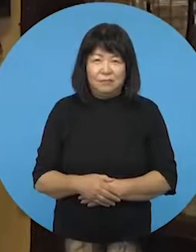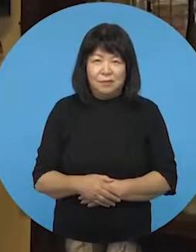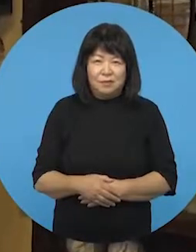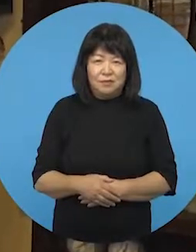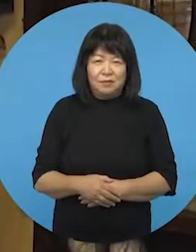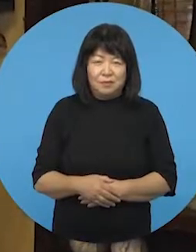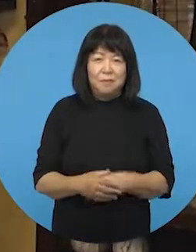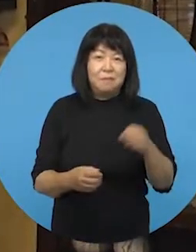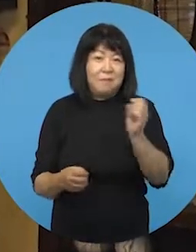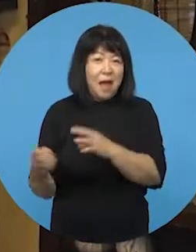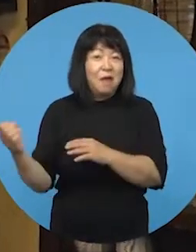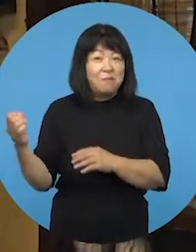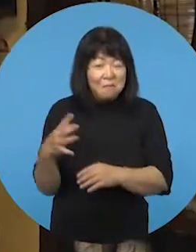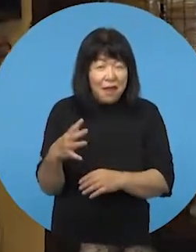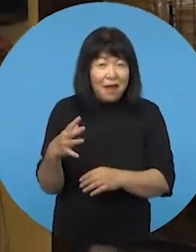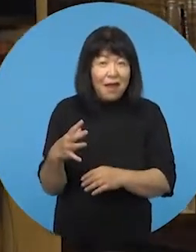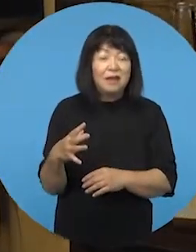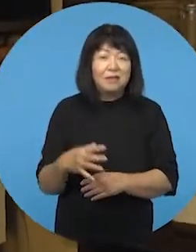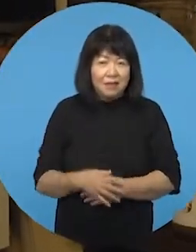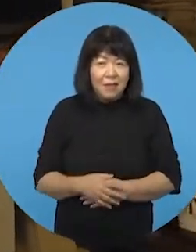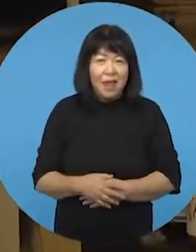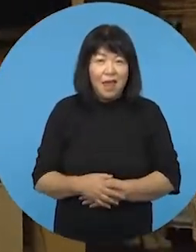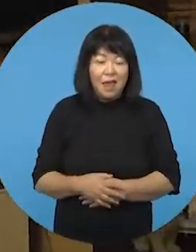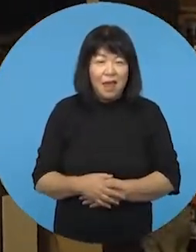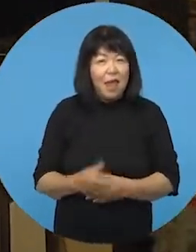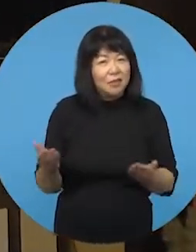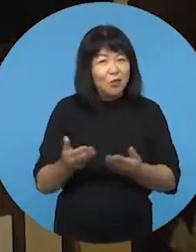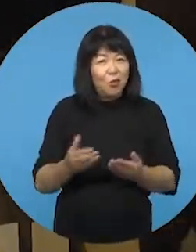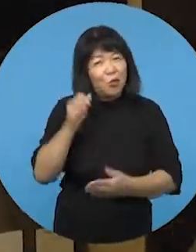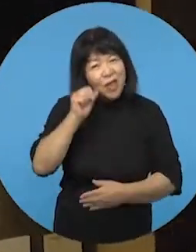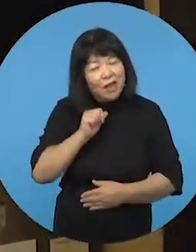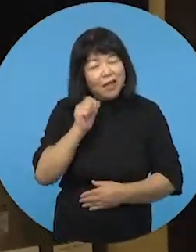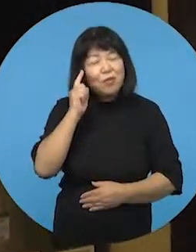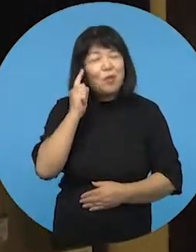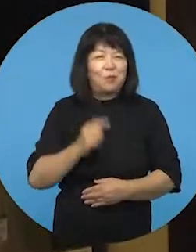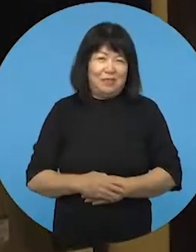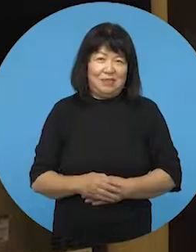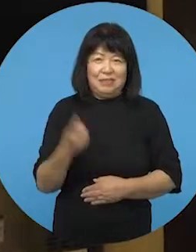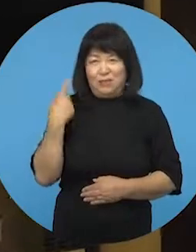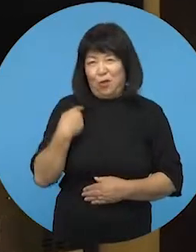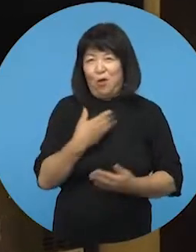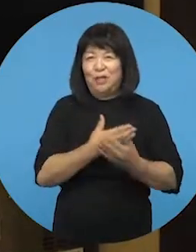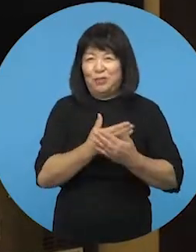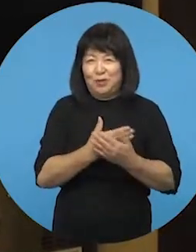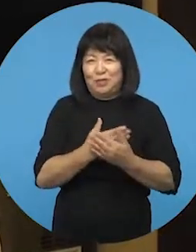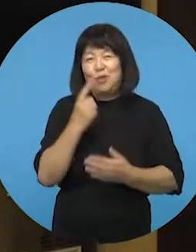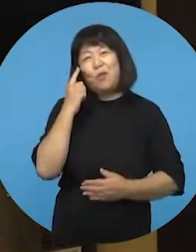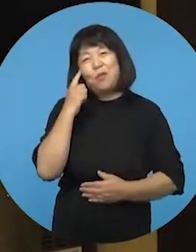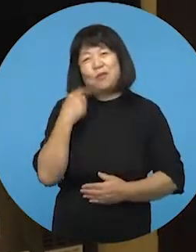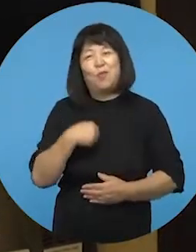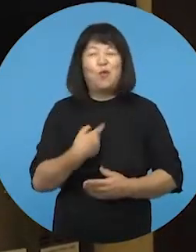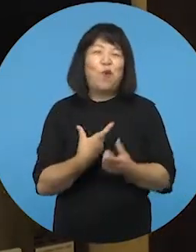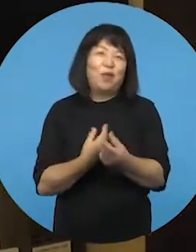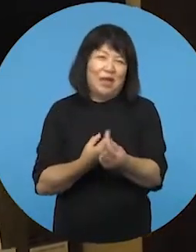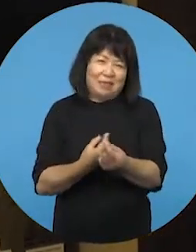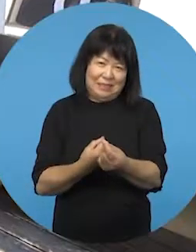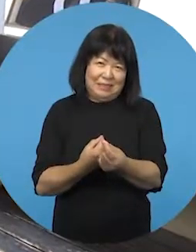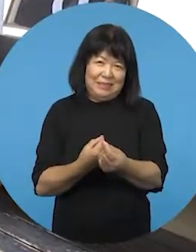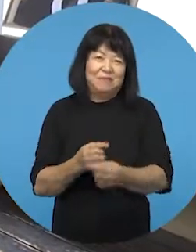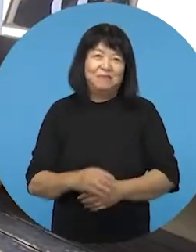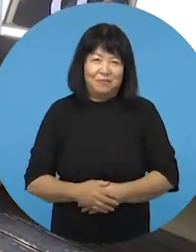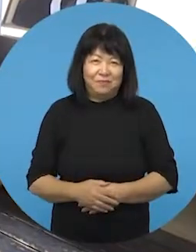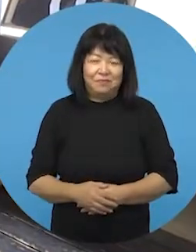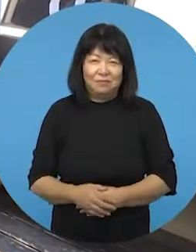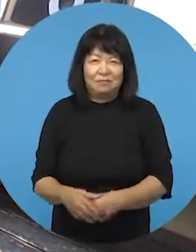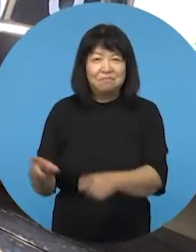取材の受け答えからして、みんな慣れてきてるなっていう感じがして、昨日は緊張したと思うんですけど、僕も緊張したんですけども、